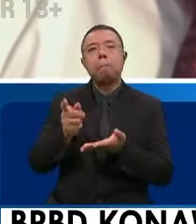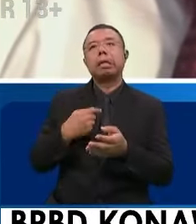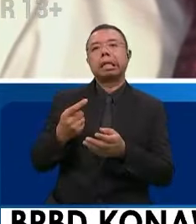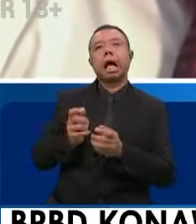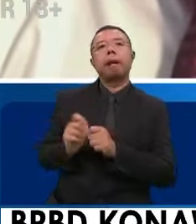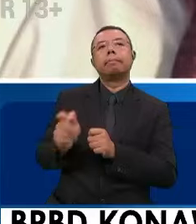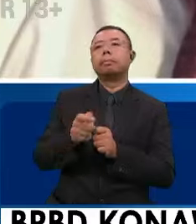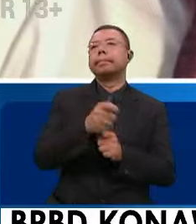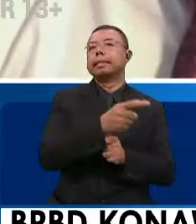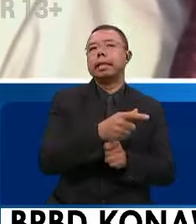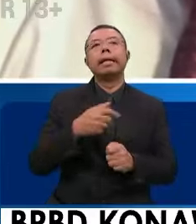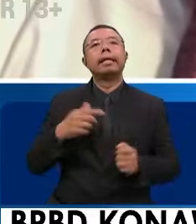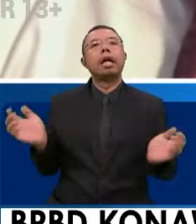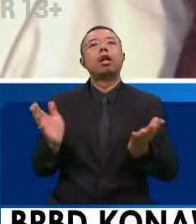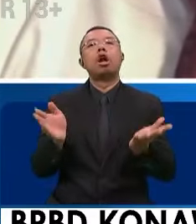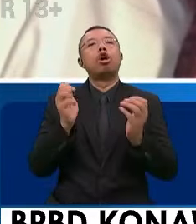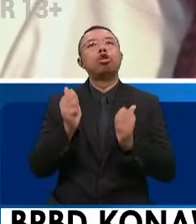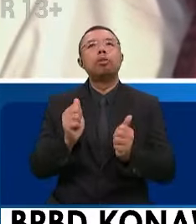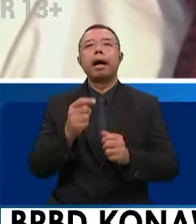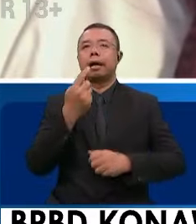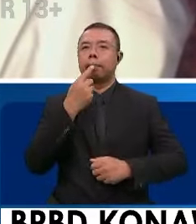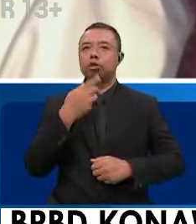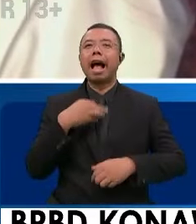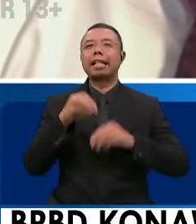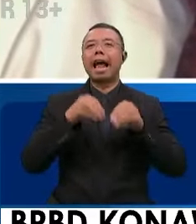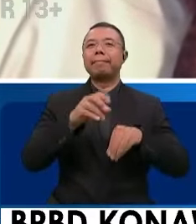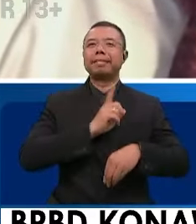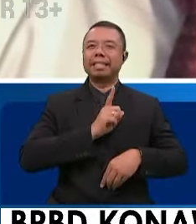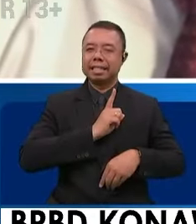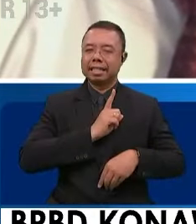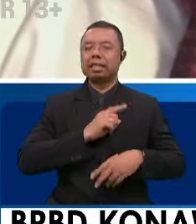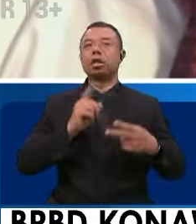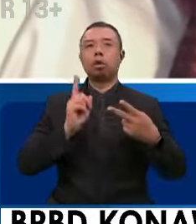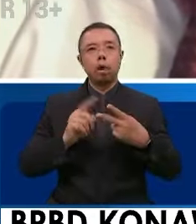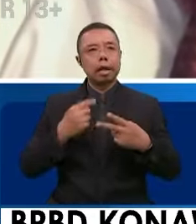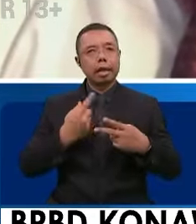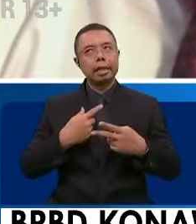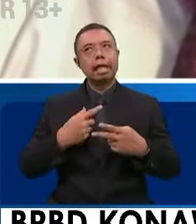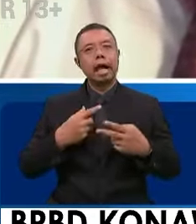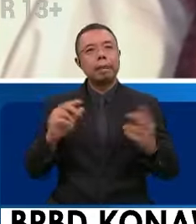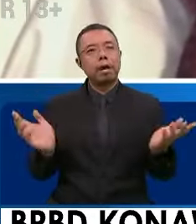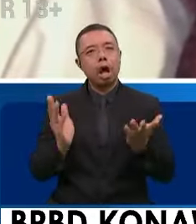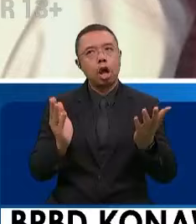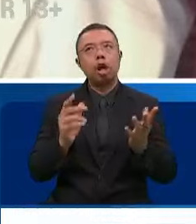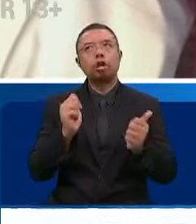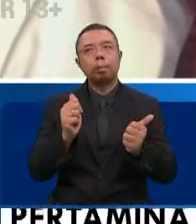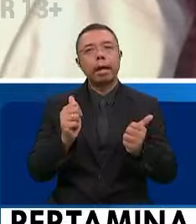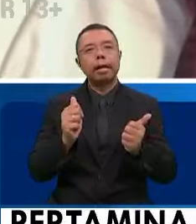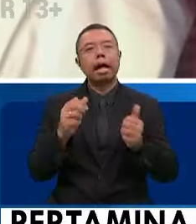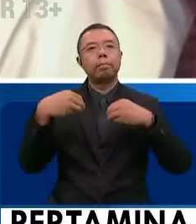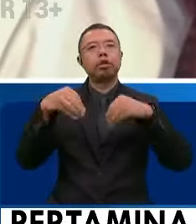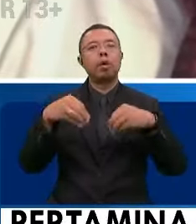terus dorong adanya urban farming. Kemudian juga kita lakukan optimalisasi operasi pasar, yang seperti tadi